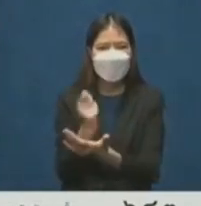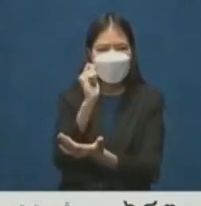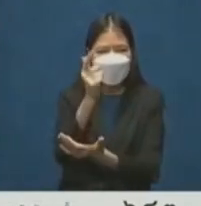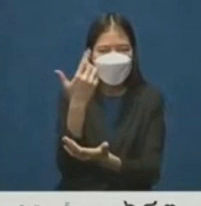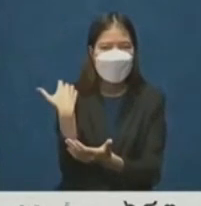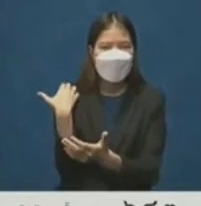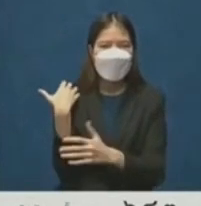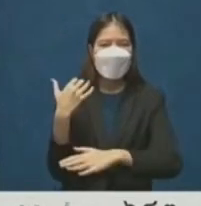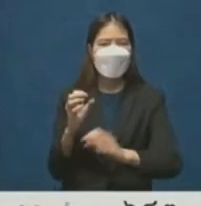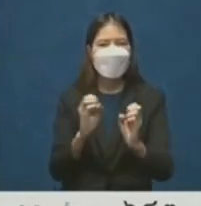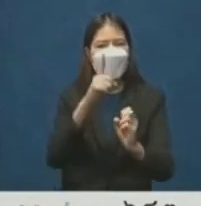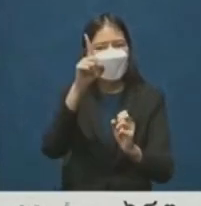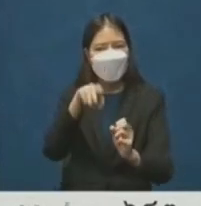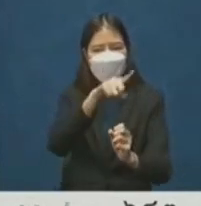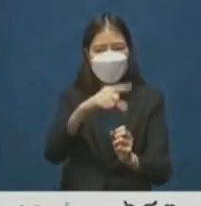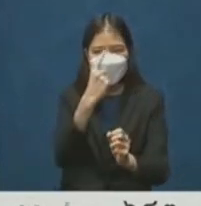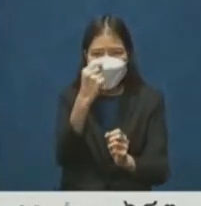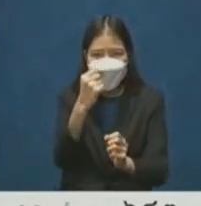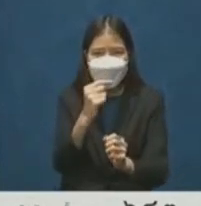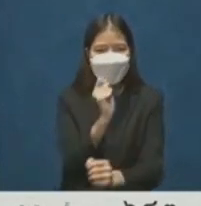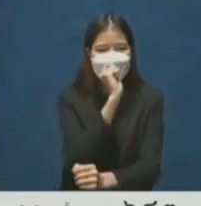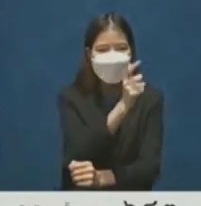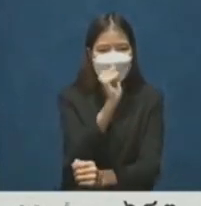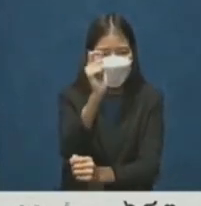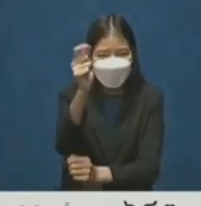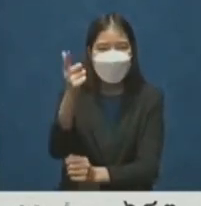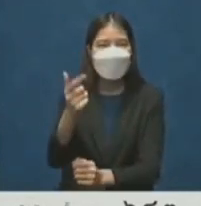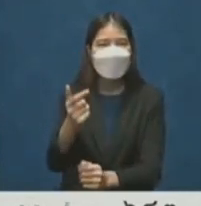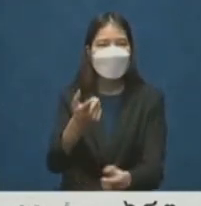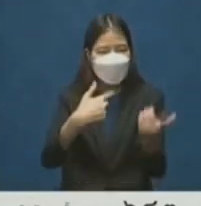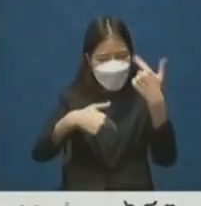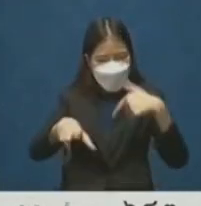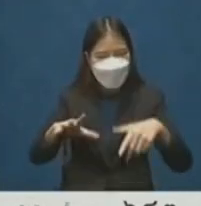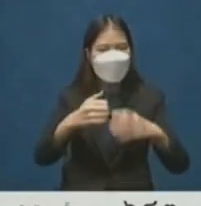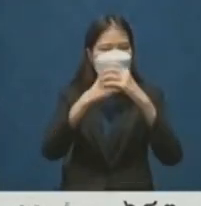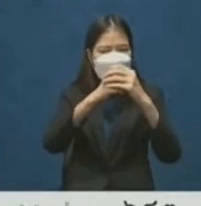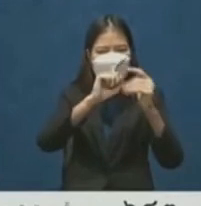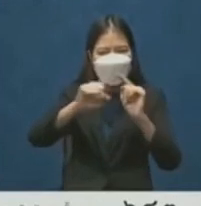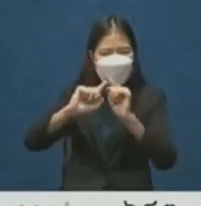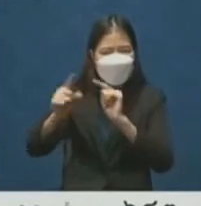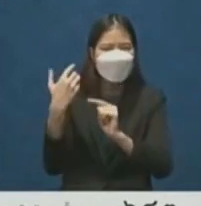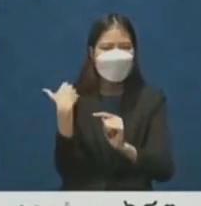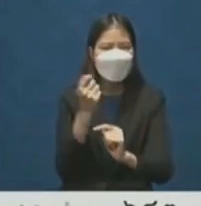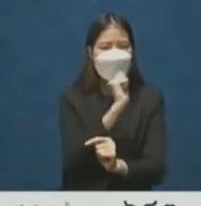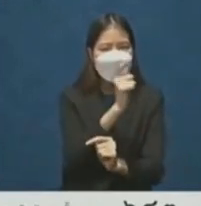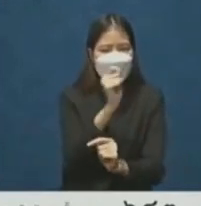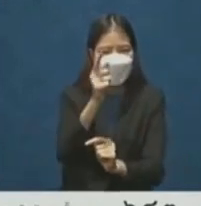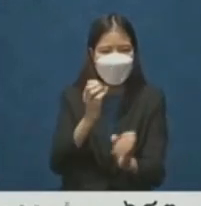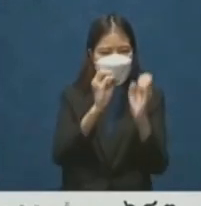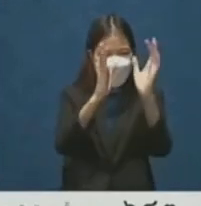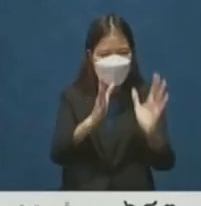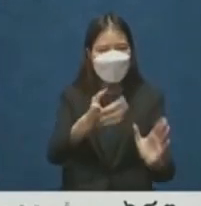มเราต้องไปจ้างคนต่างประเทศมาสอนภาษาอังกฤษประเทศไหนครับฟิลิปปินส์จีนอย่างเงี้ย